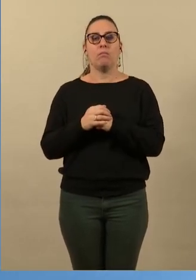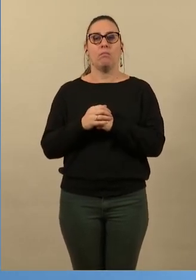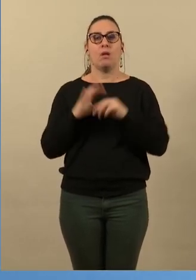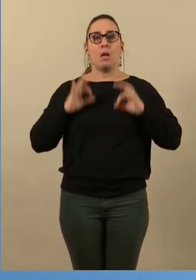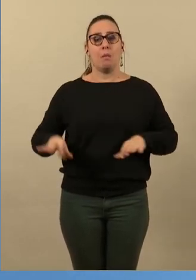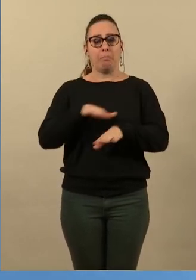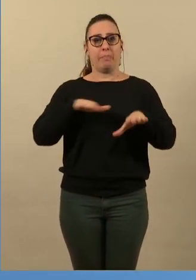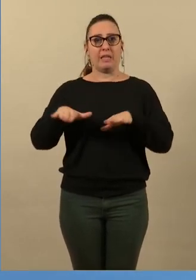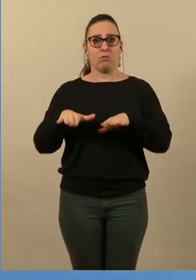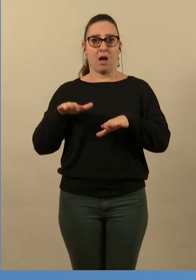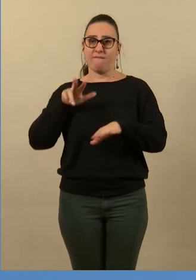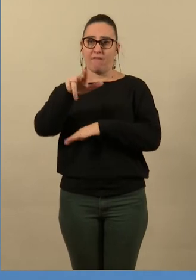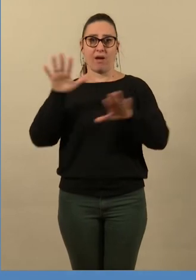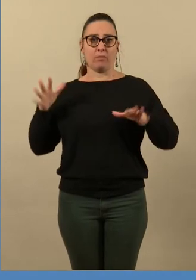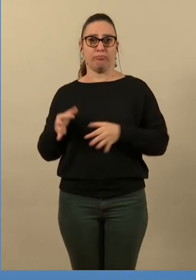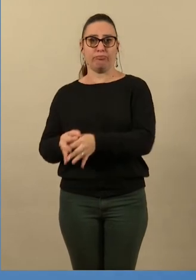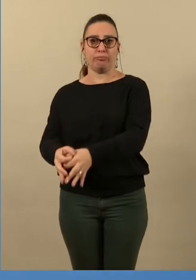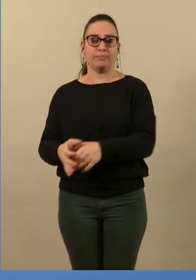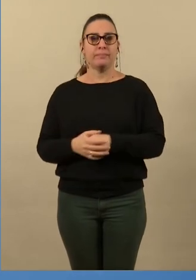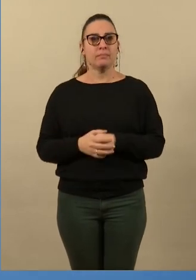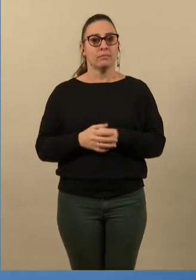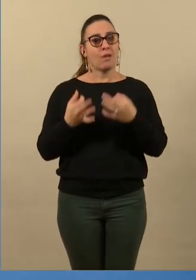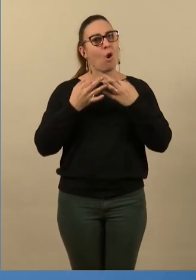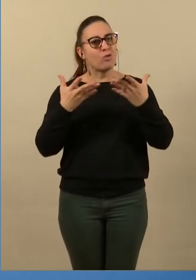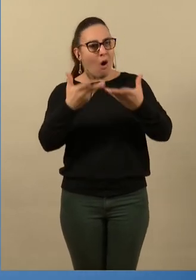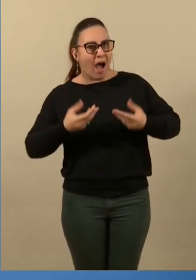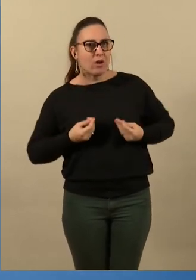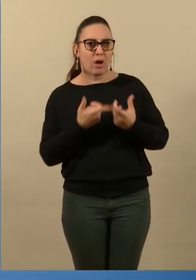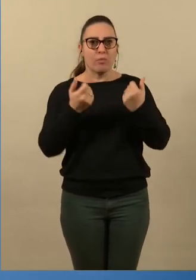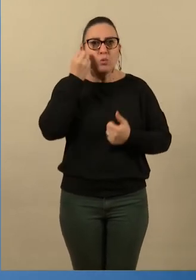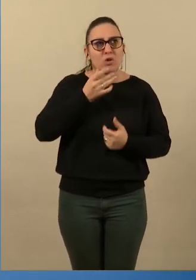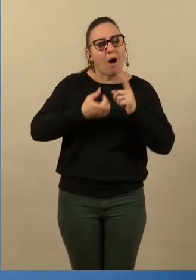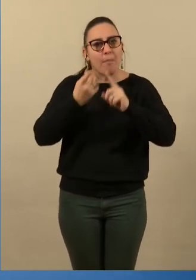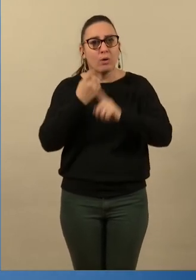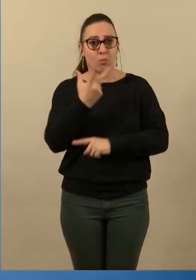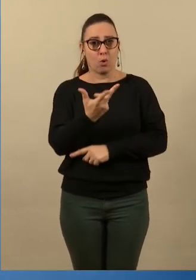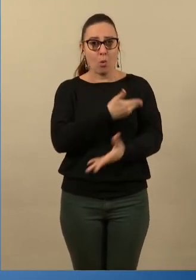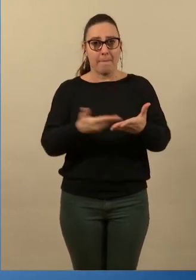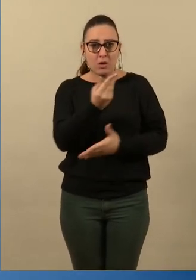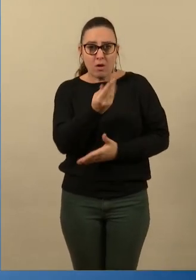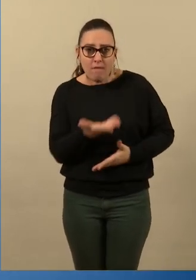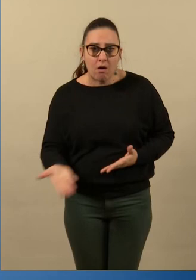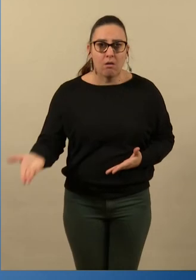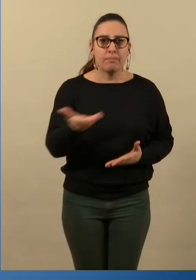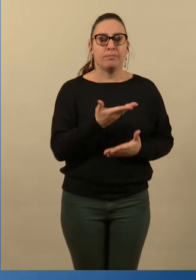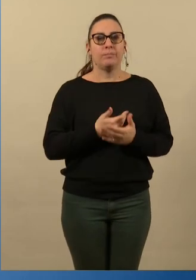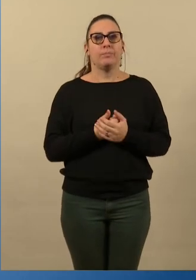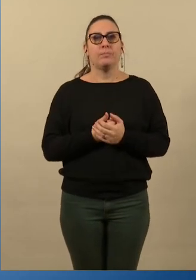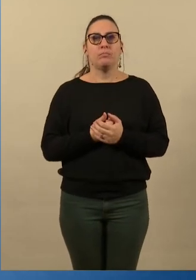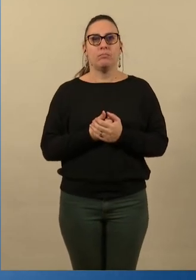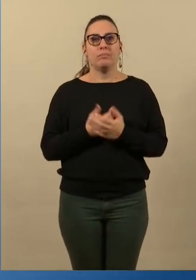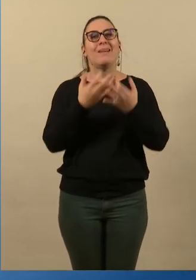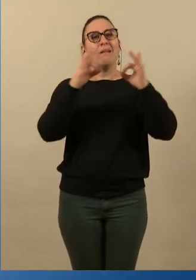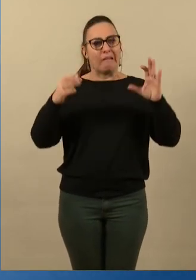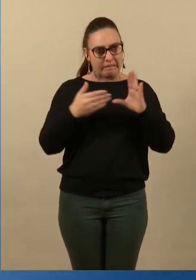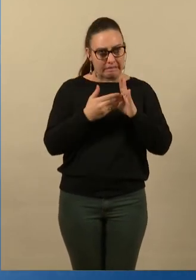moyen terme le temps d'accueil périscolaire est un temps essentiel du quotidien pour près de 3 millions d'enfants on parle de 10000